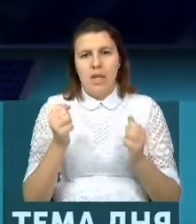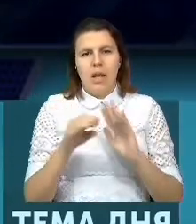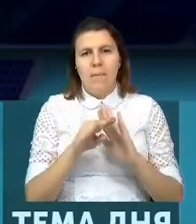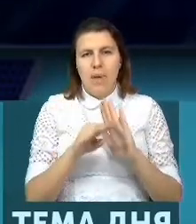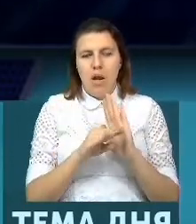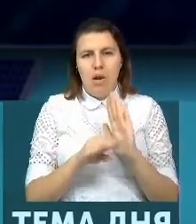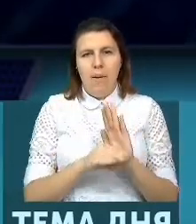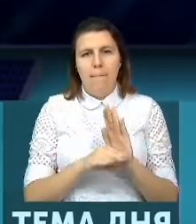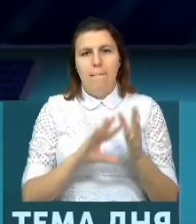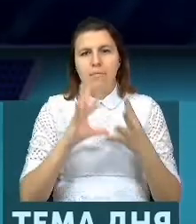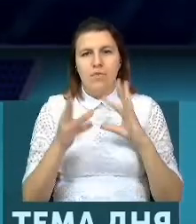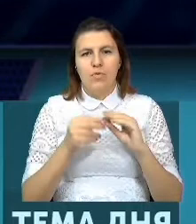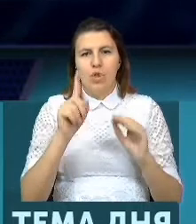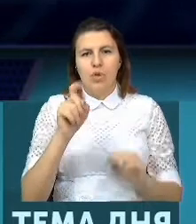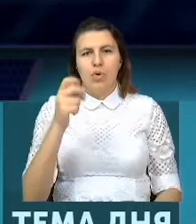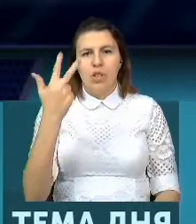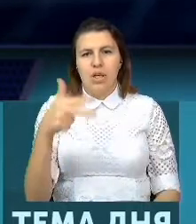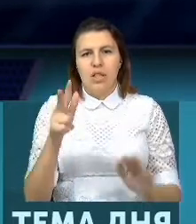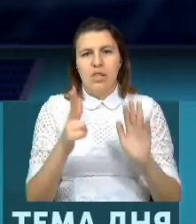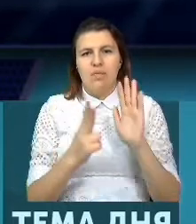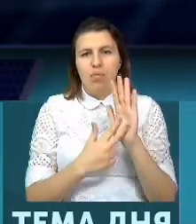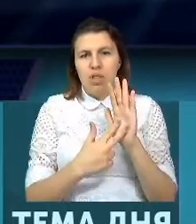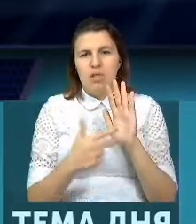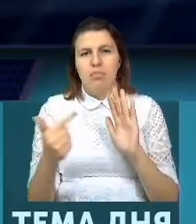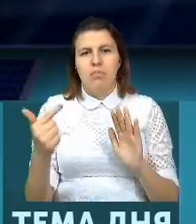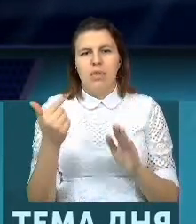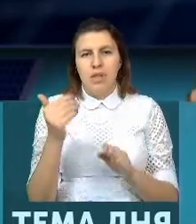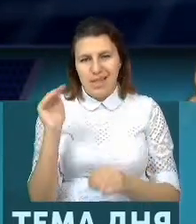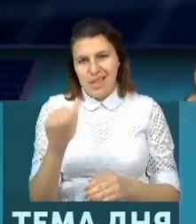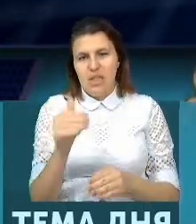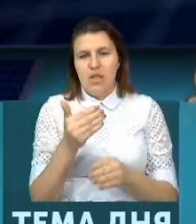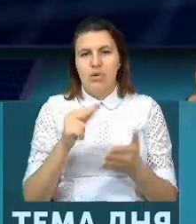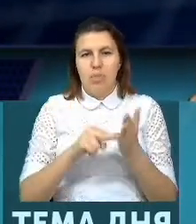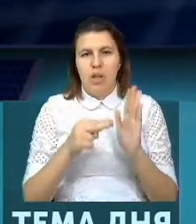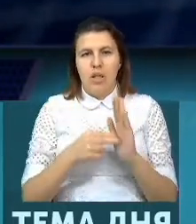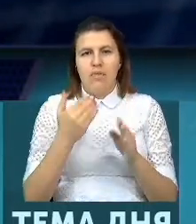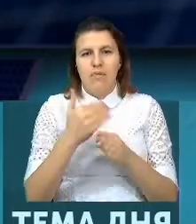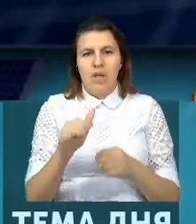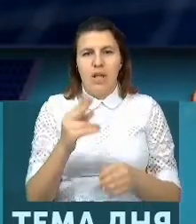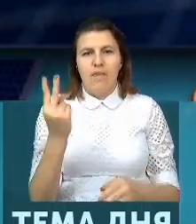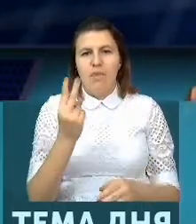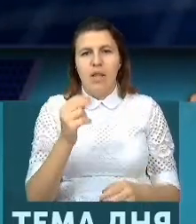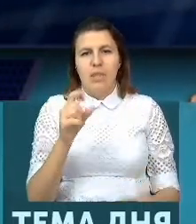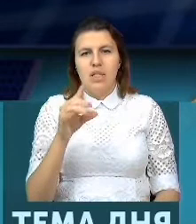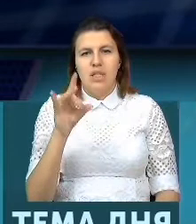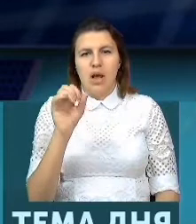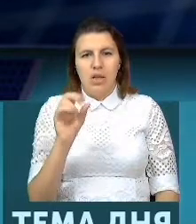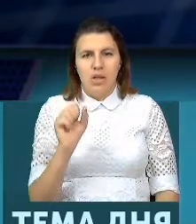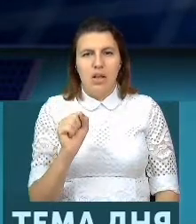всего 138 тысяч планировалось выделить на два администратора центра и 112 тысяч гривен